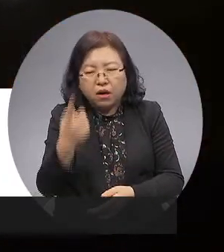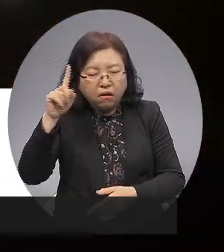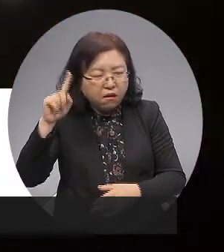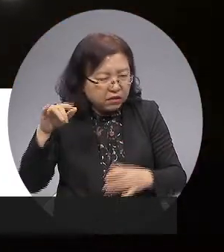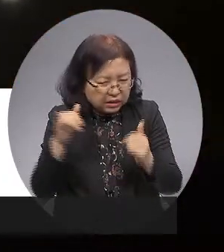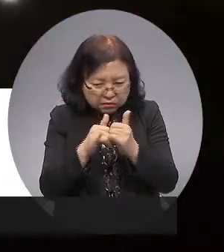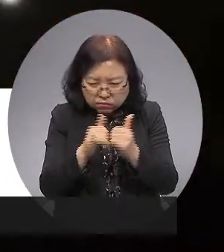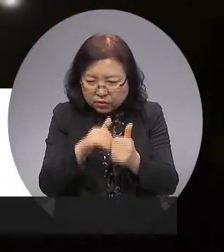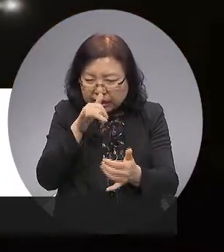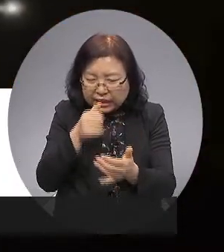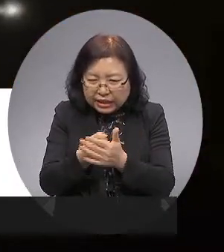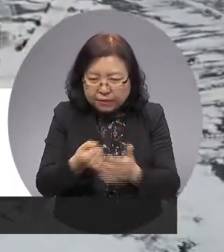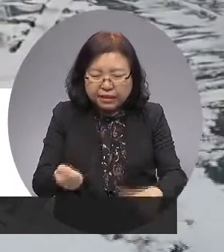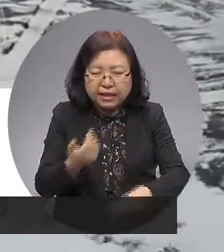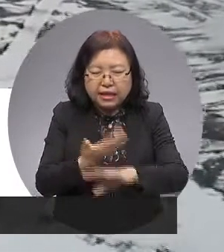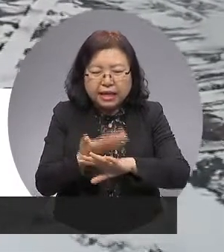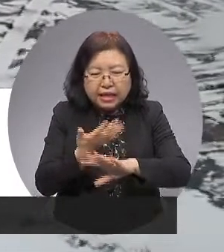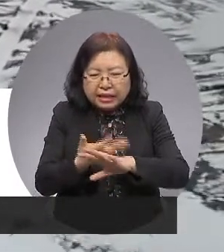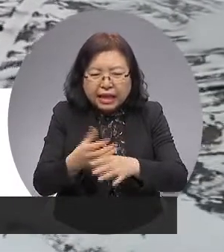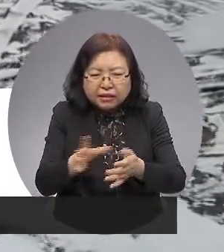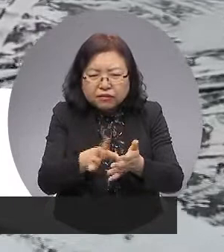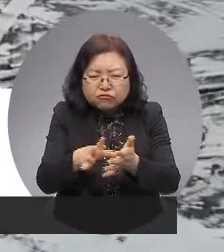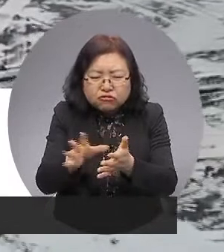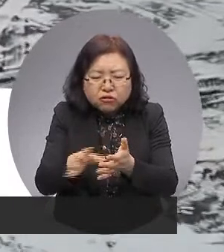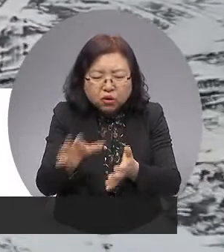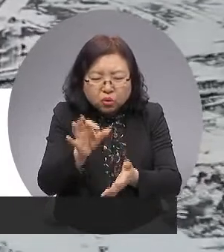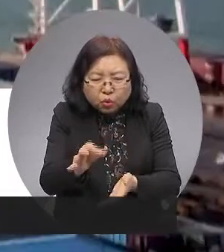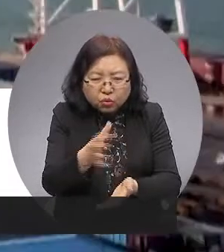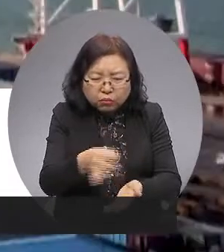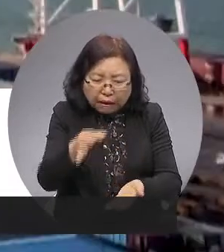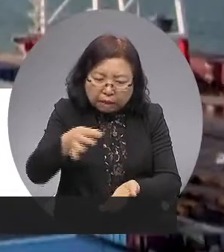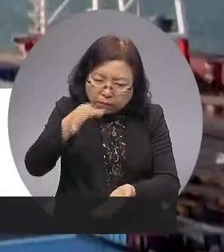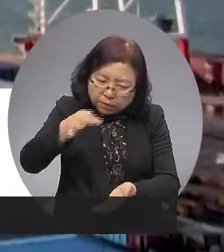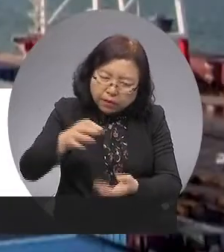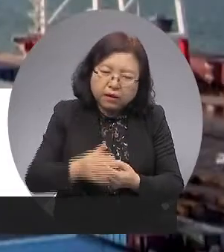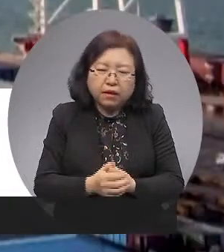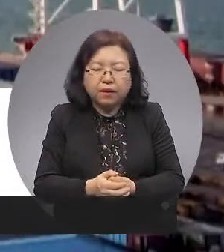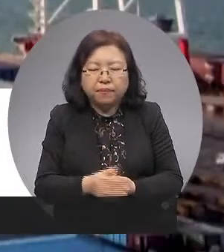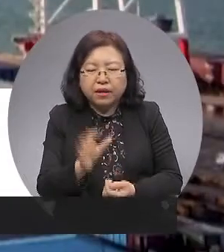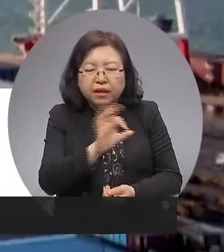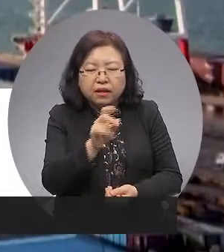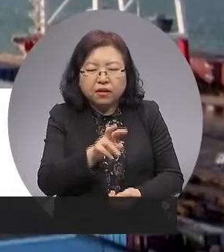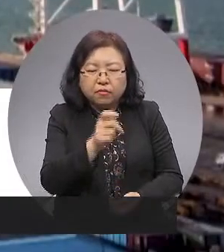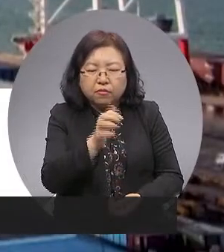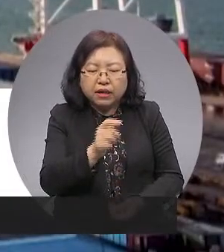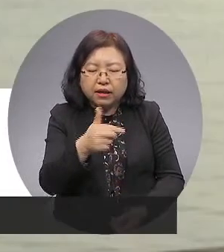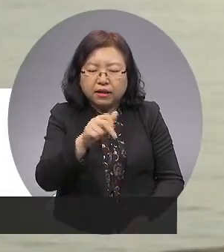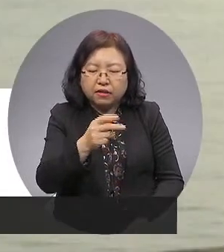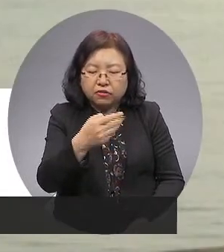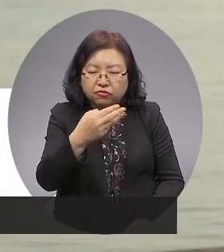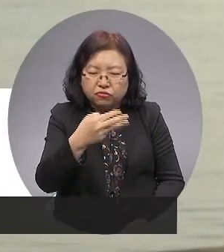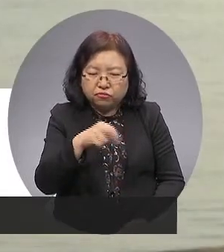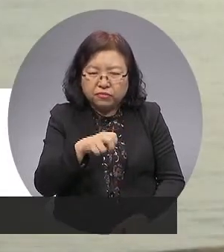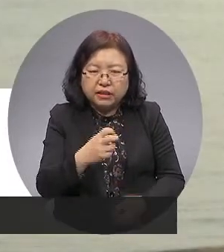다른 광물 원자재 값까지 줄줄이 오르는 데 있습니다. 염화칼륨 가격은 전년 3월